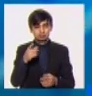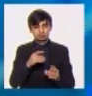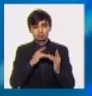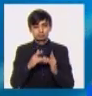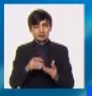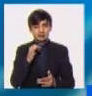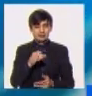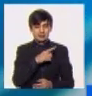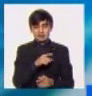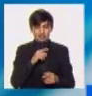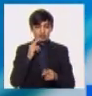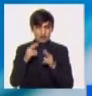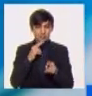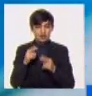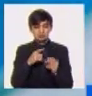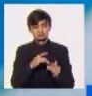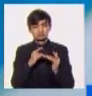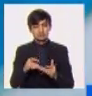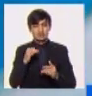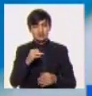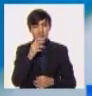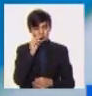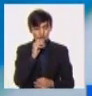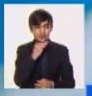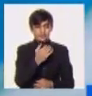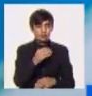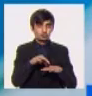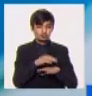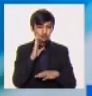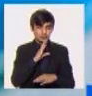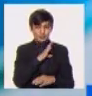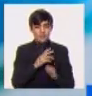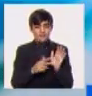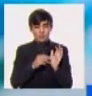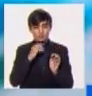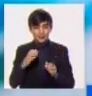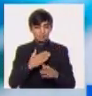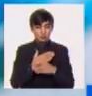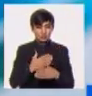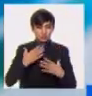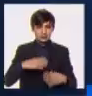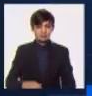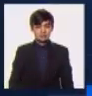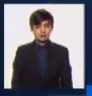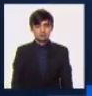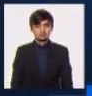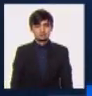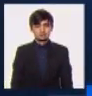настоянию. А позднее, после подтверждения, мужчине и его супруге после 8 часов не оказывали помощь.